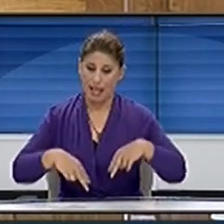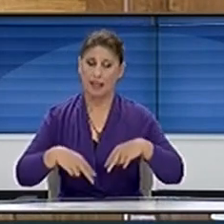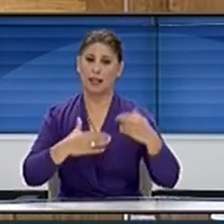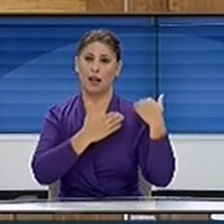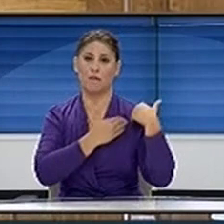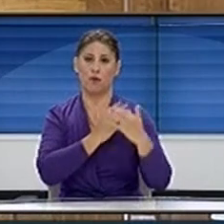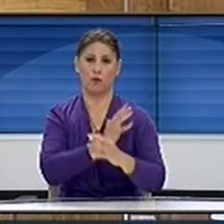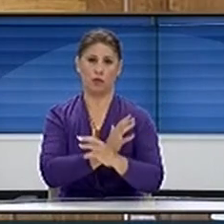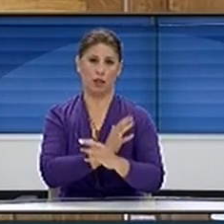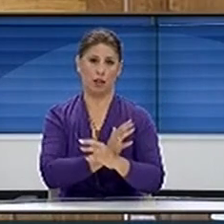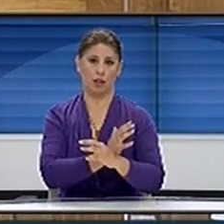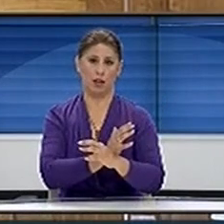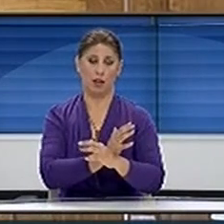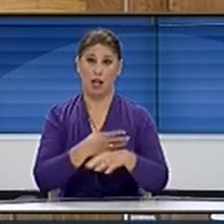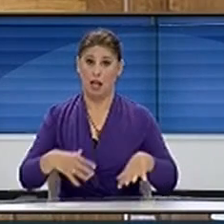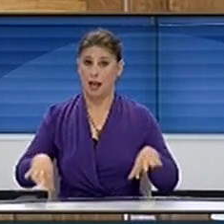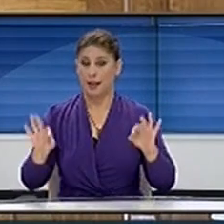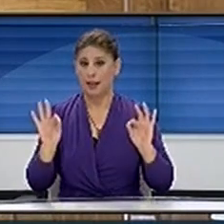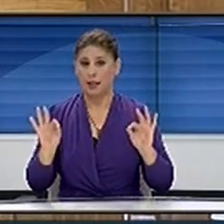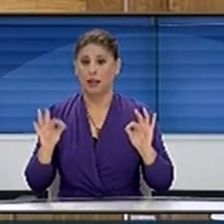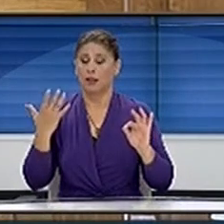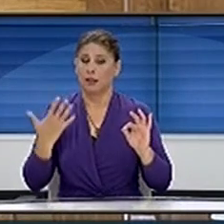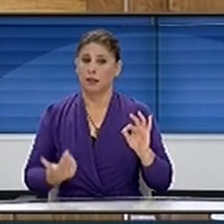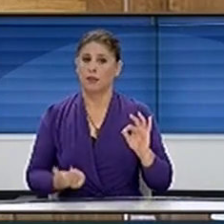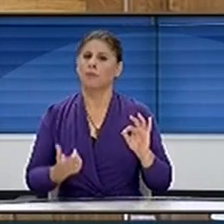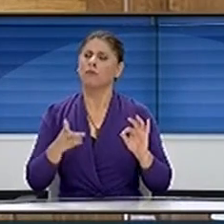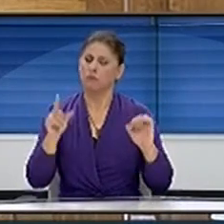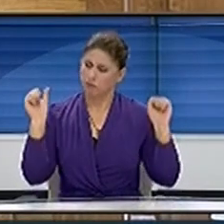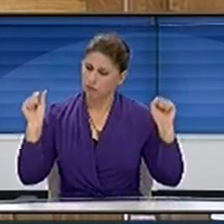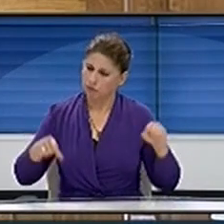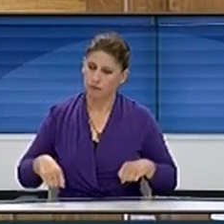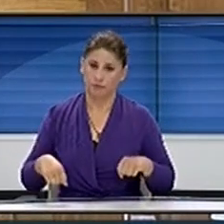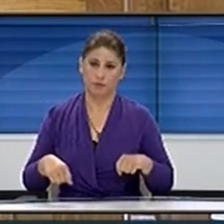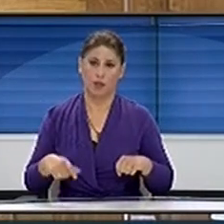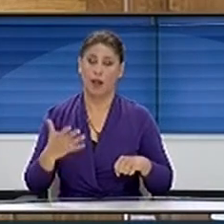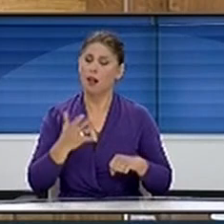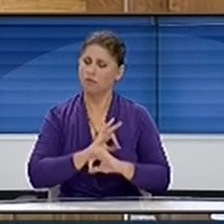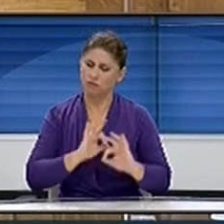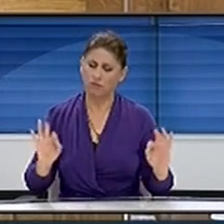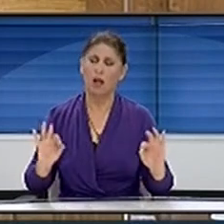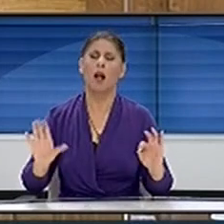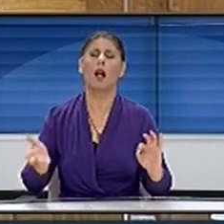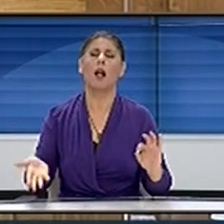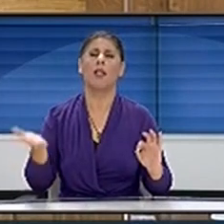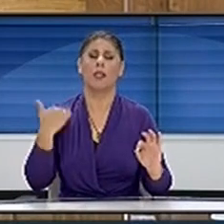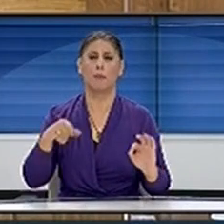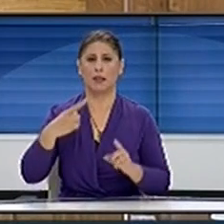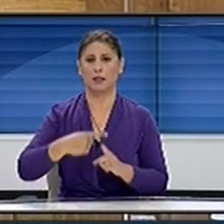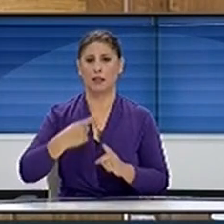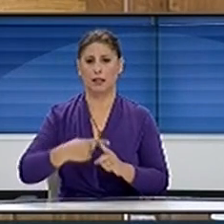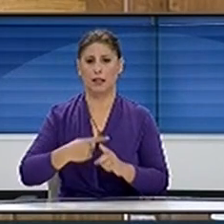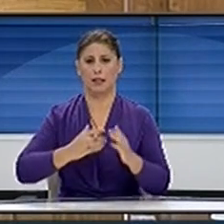εισαγγελέα. Για τα πρώτα, υπάρχει ρητή διαβεβαίωση ότι δεν υπάρχουν στις